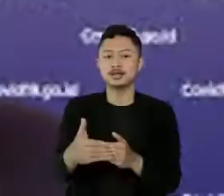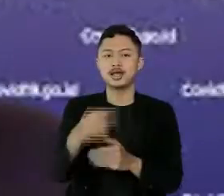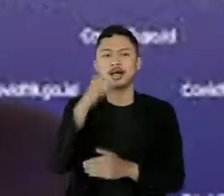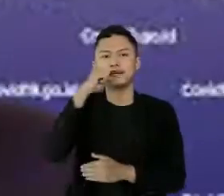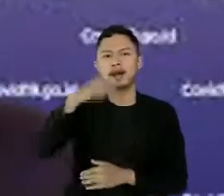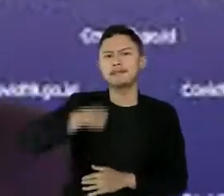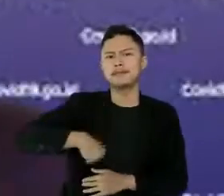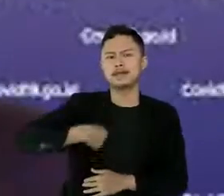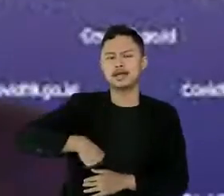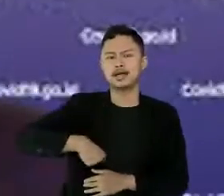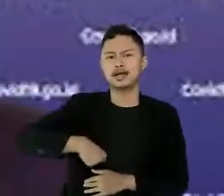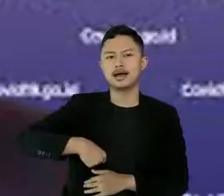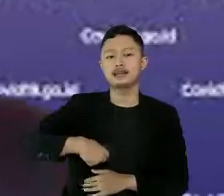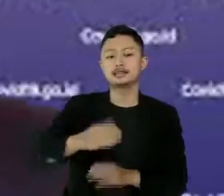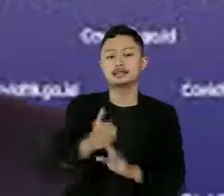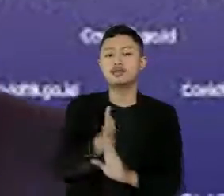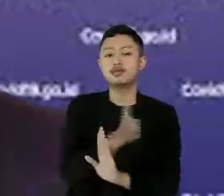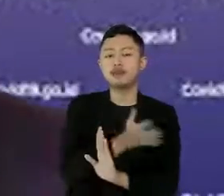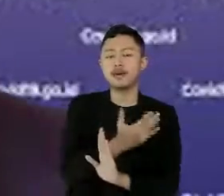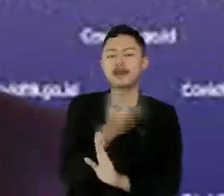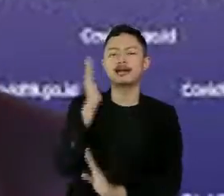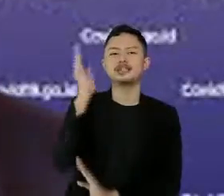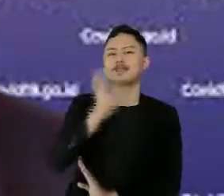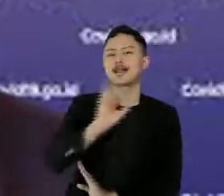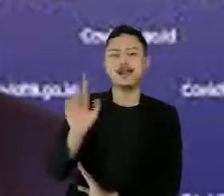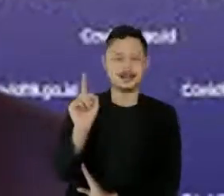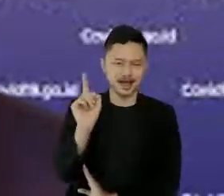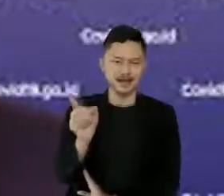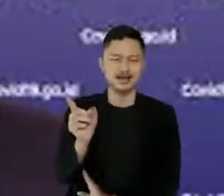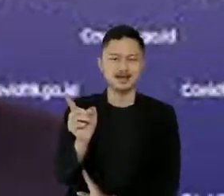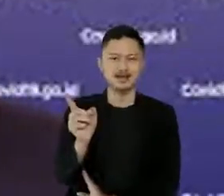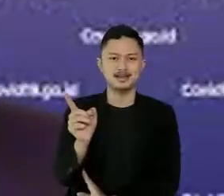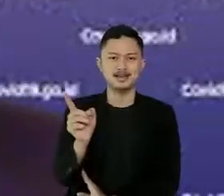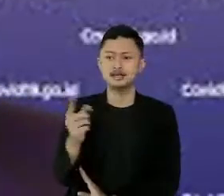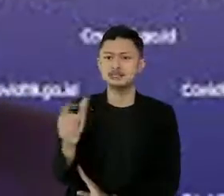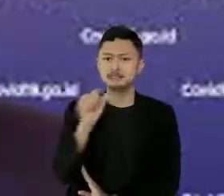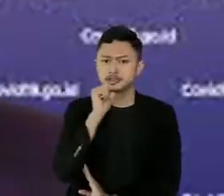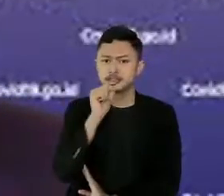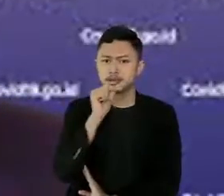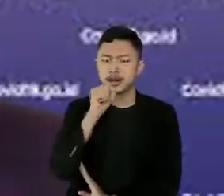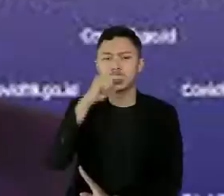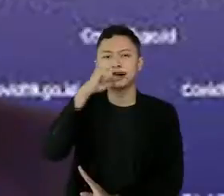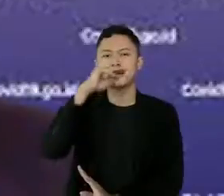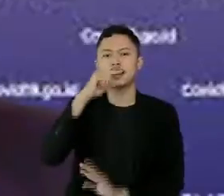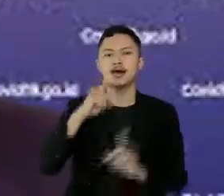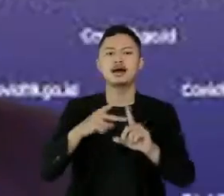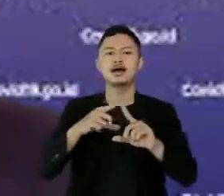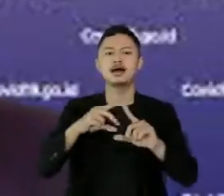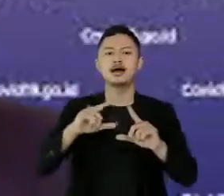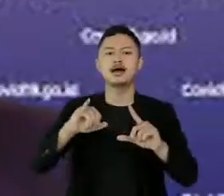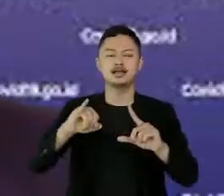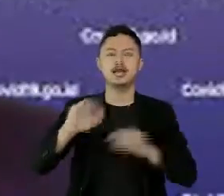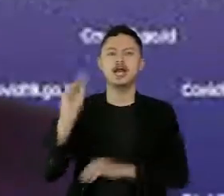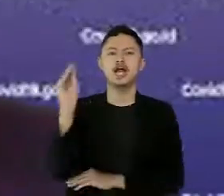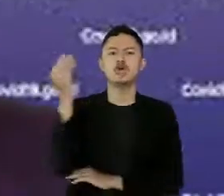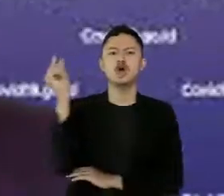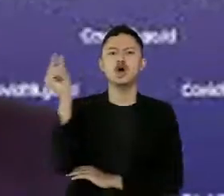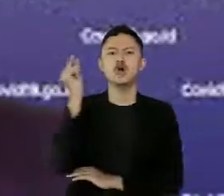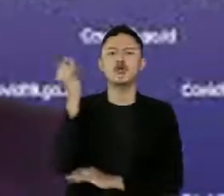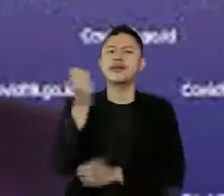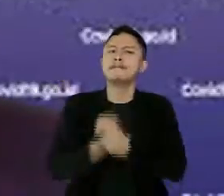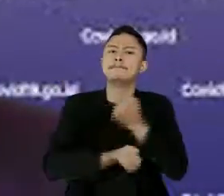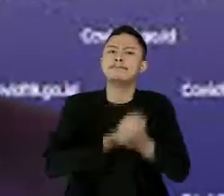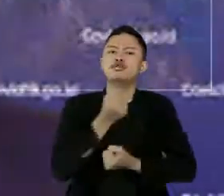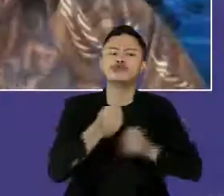Menteri ada narasumber yang lain tidak asing lagi dan beliau adalah Pak Haryadi Sukamdhani, Ketua Umum Pengusaha Hotel